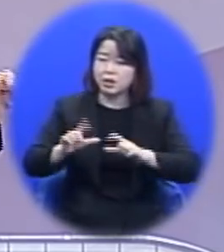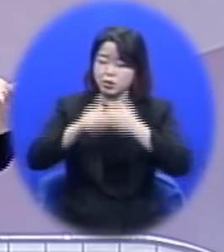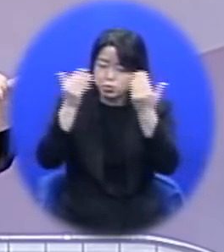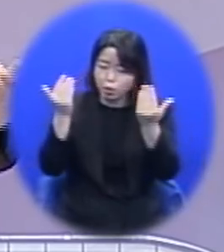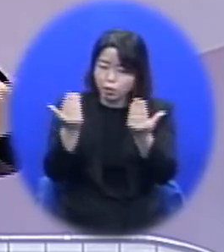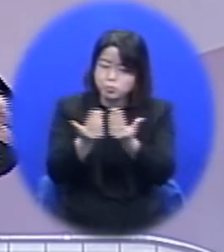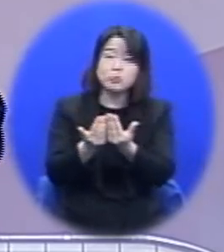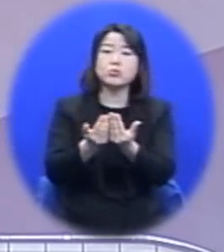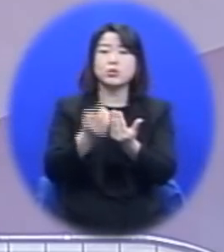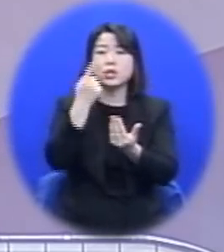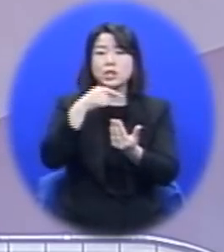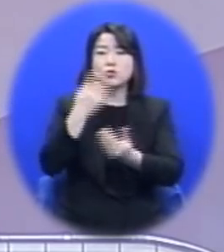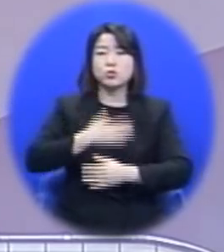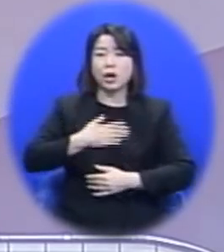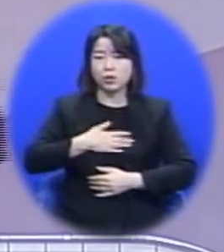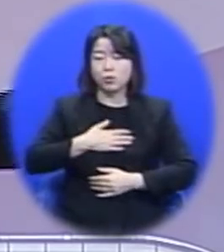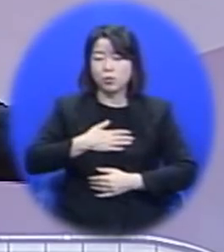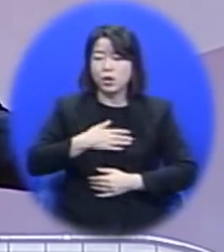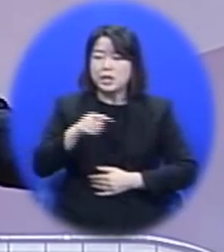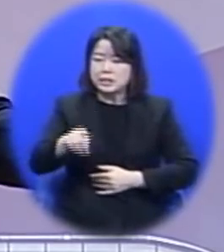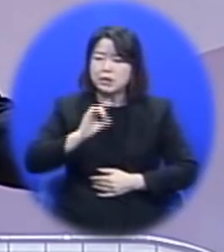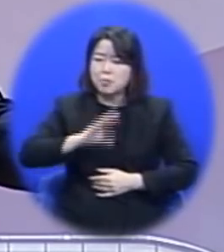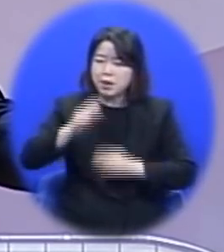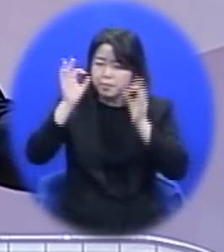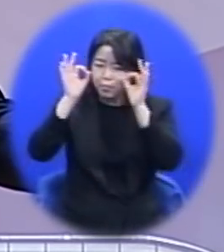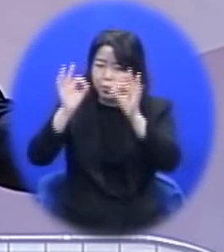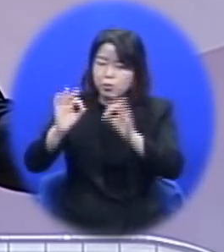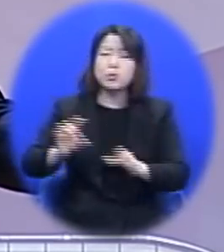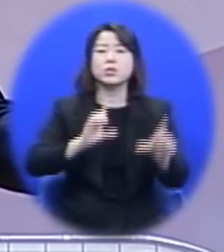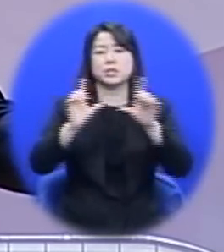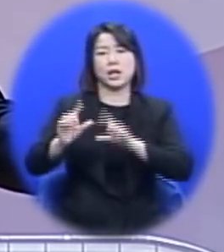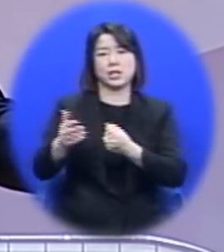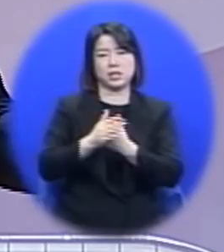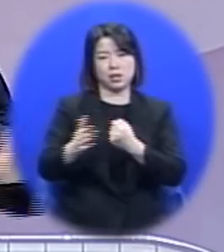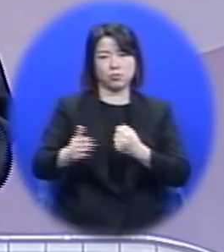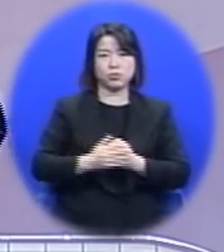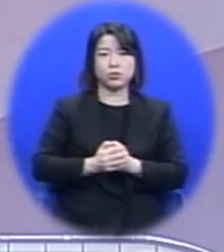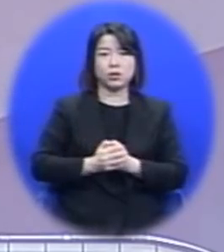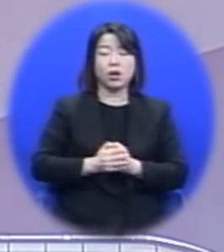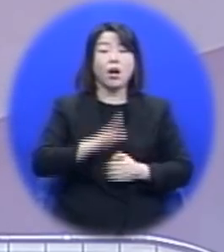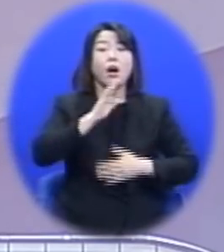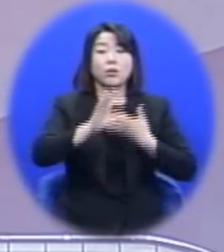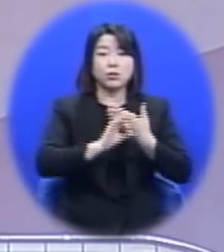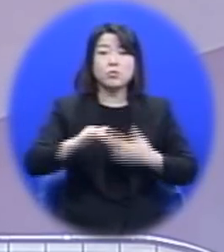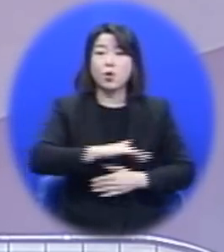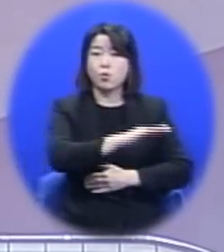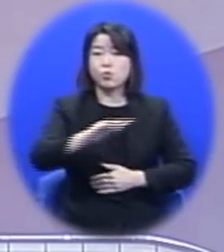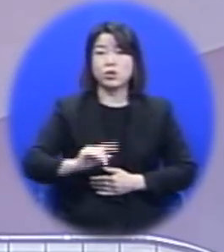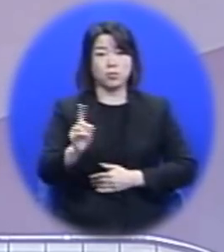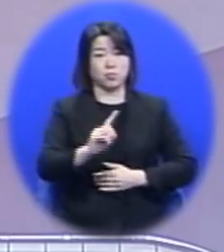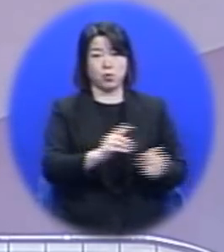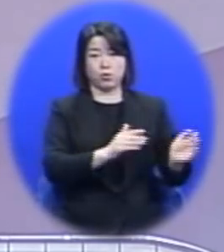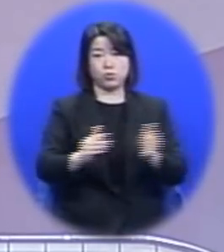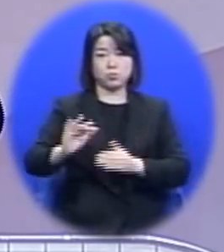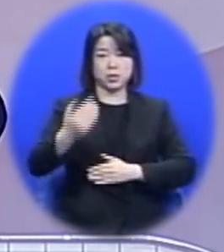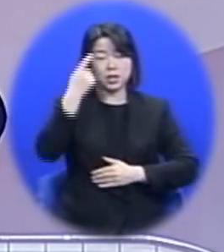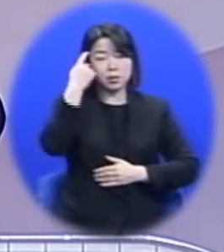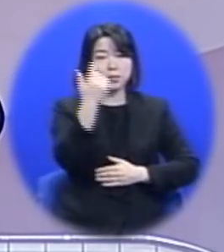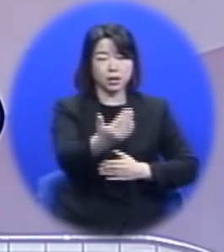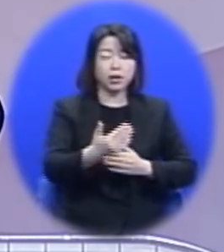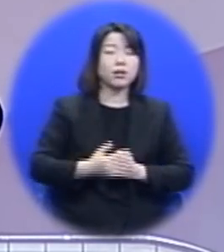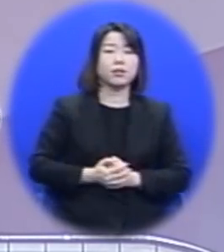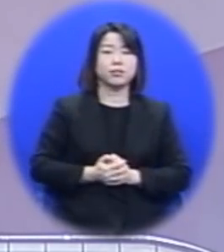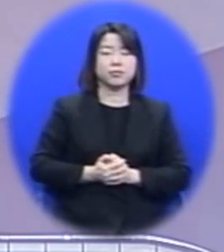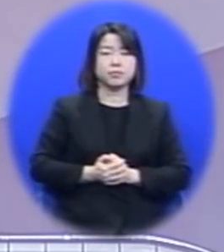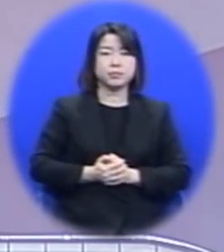그것만을 위해서 이 세상에 온 것처럼 그렇게 산다는 거예요. 아니 그러면 우리는 도대체 뭘 준비하고 있어야 되는 겁니까?